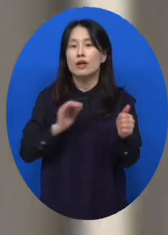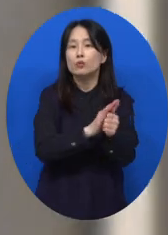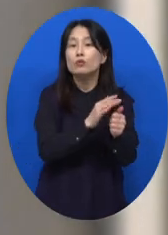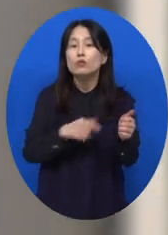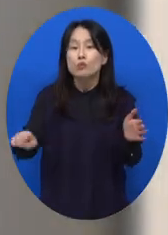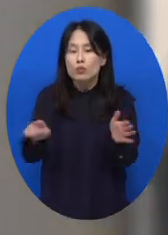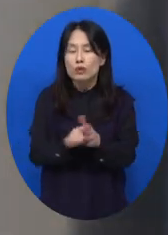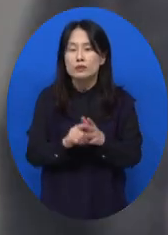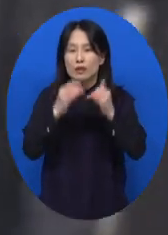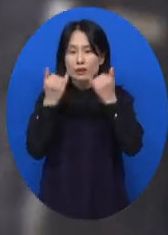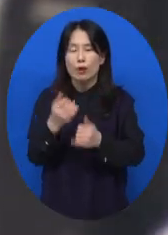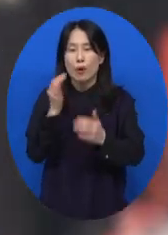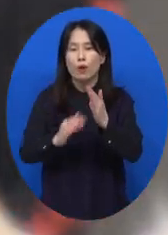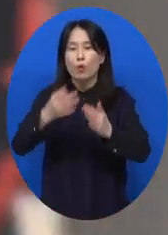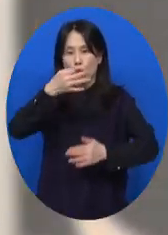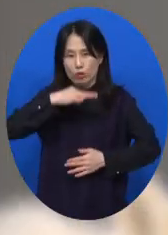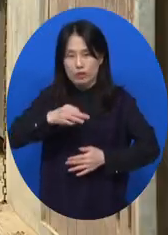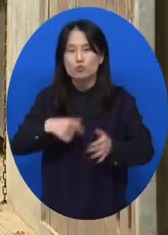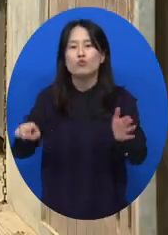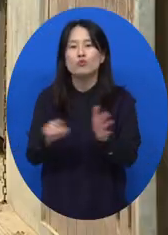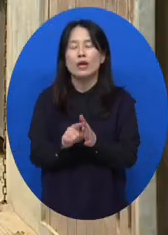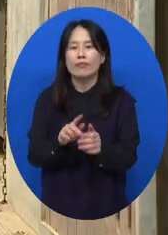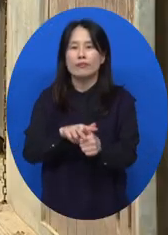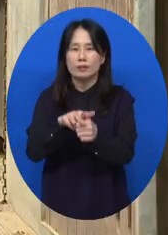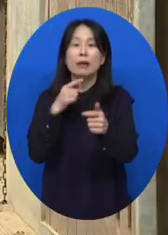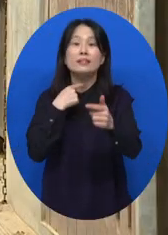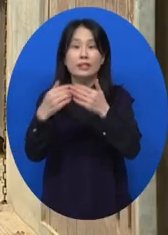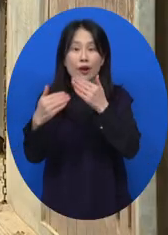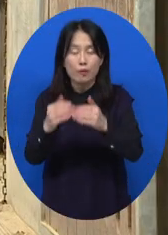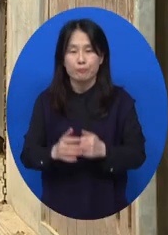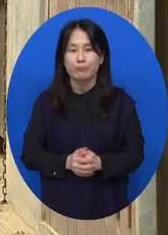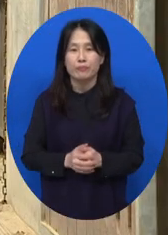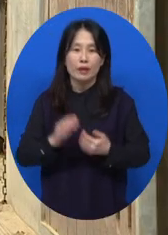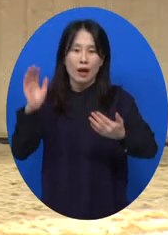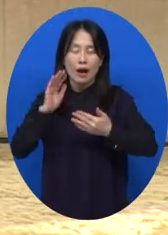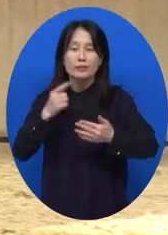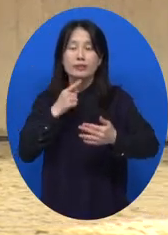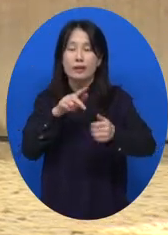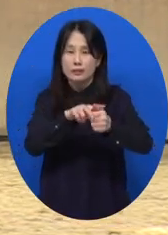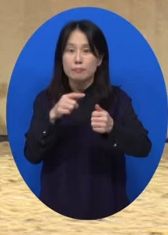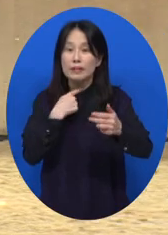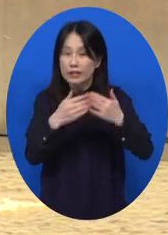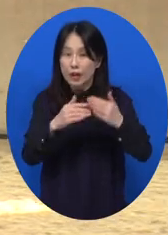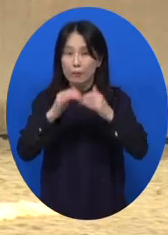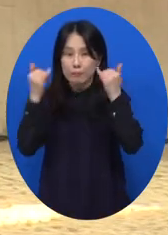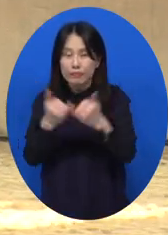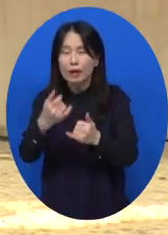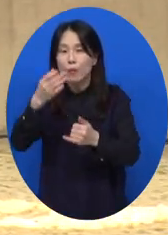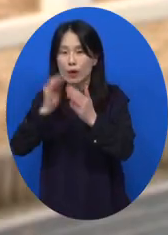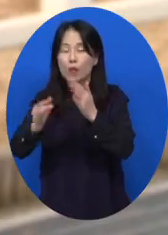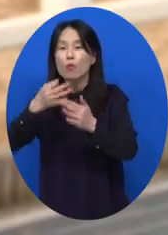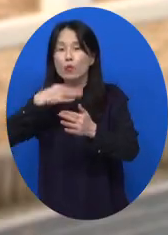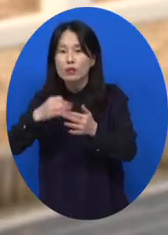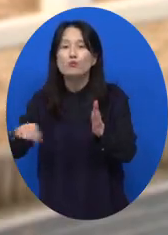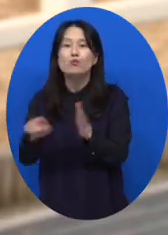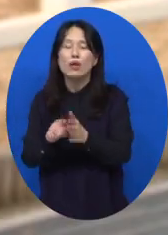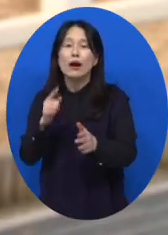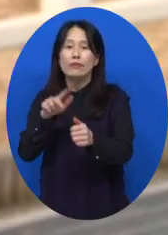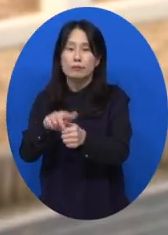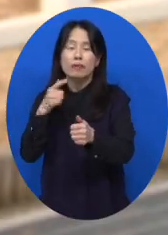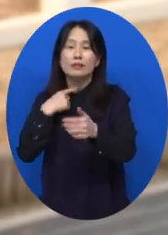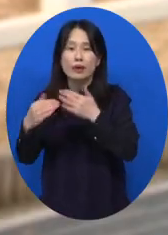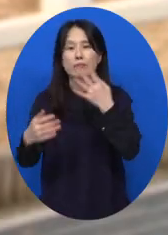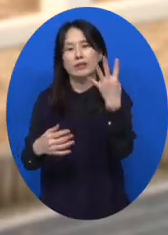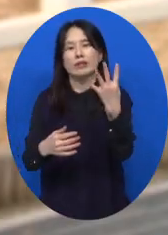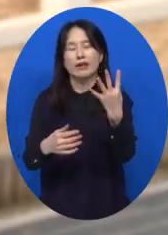사회공익 승마체험입니다 돈은 올해 학생 승마 체험 사회공익 승마체험 등 4개 분야의